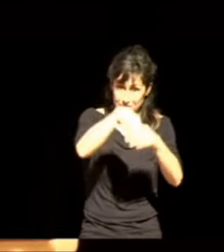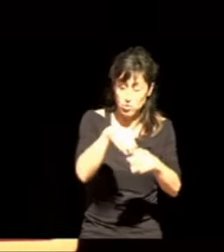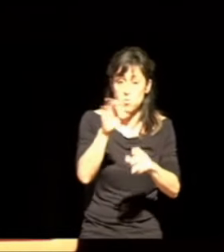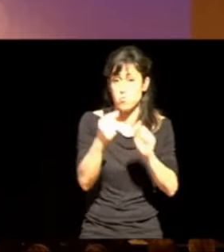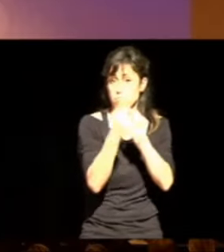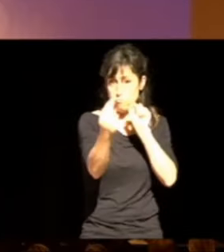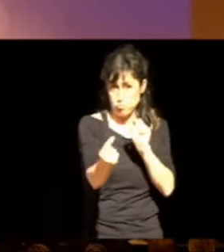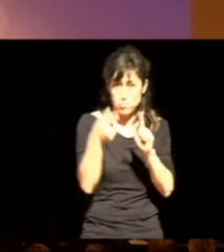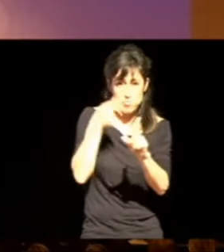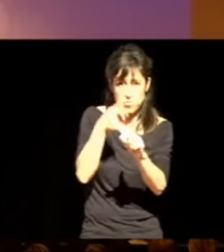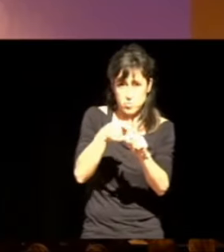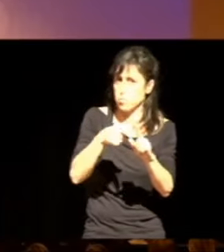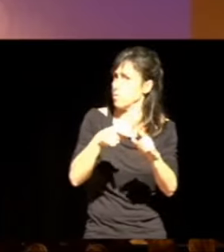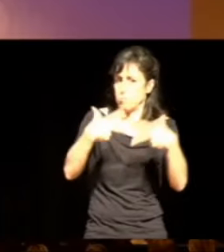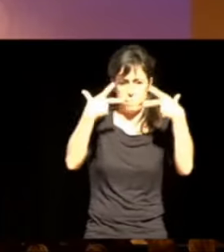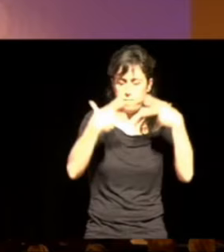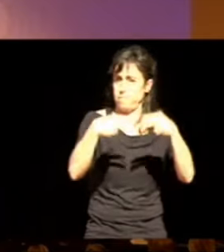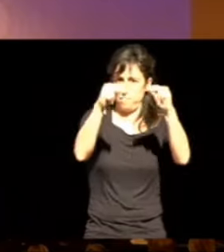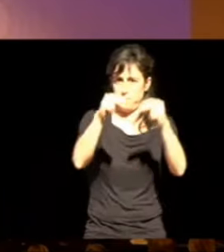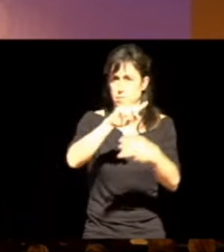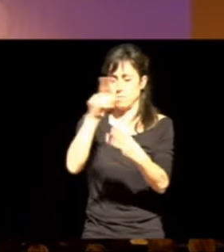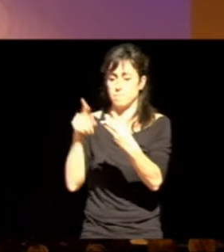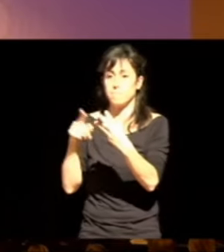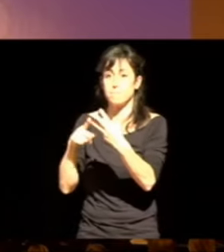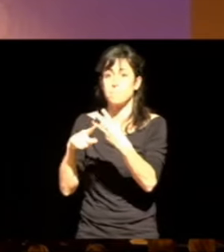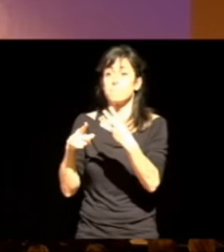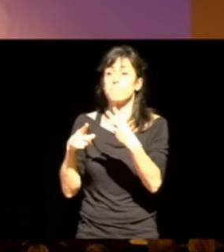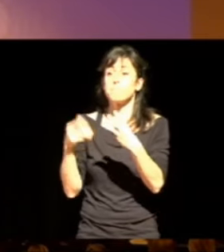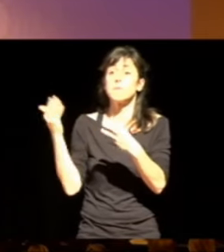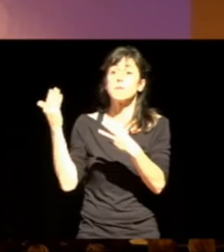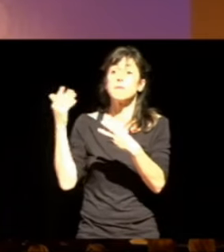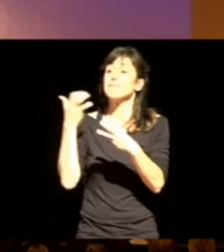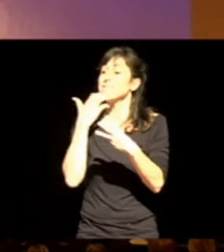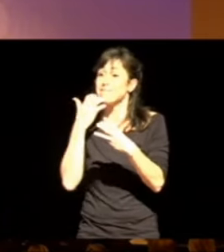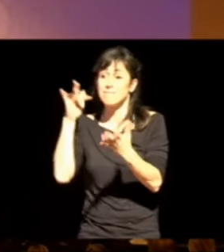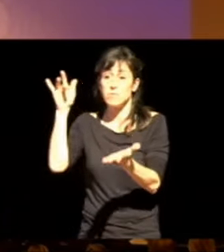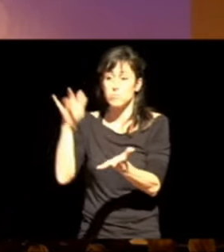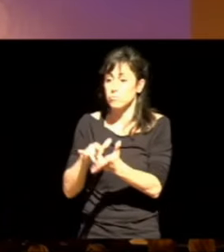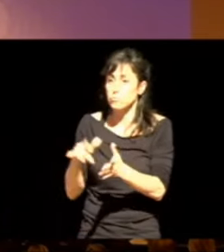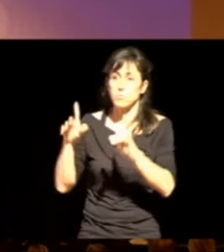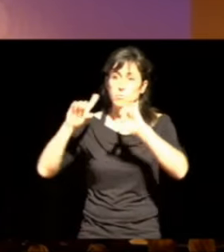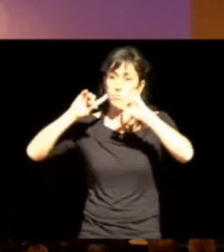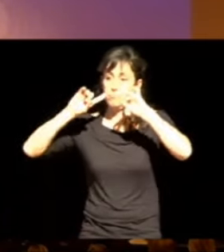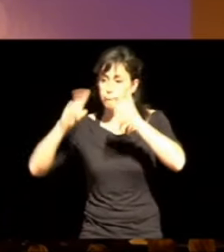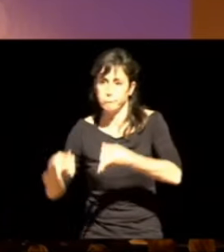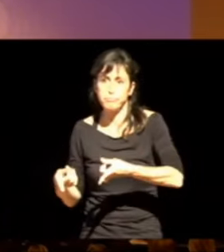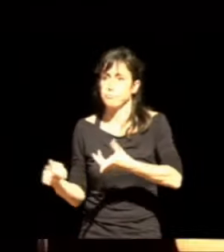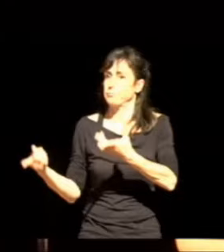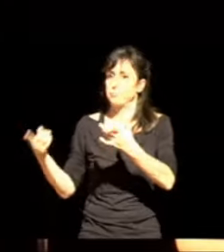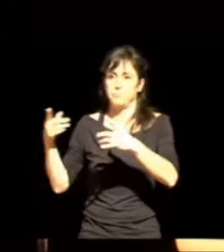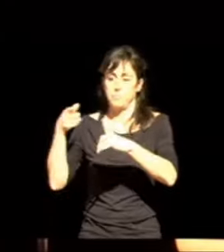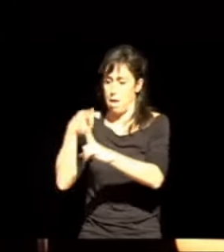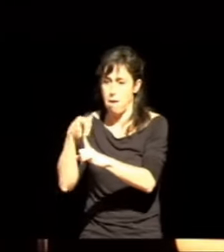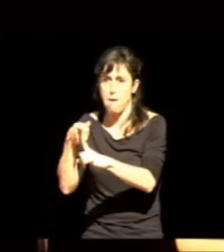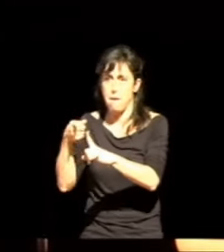ja litzateke ikastetxeak erantzun egokia ematea eskola jazarpen kasuen ebazpen prozesuetan. Horiek